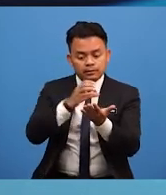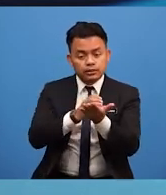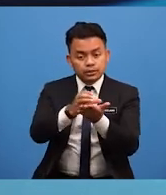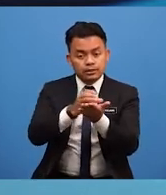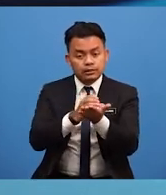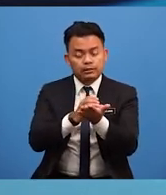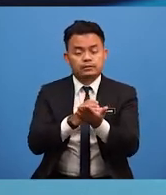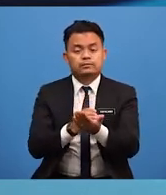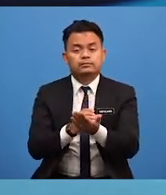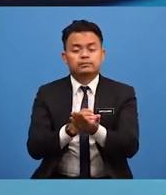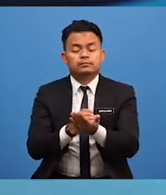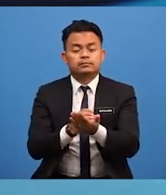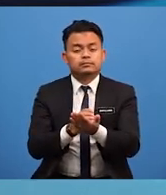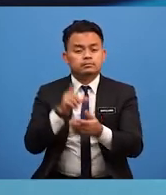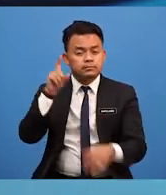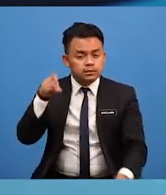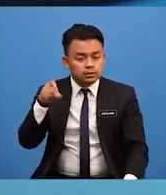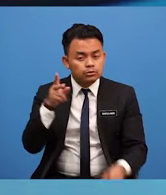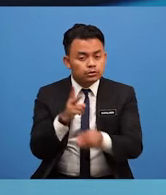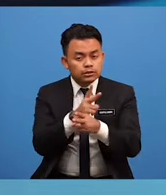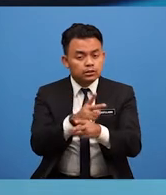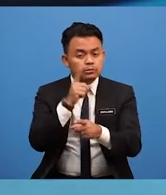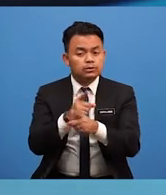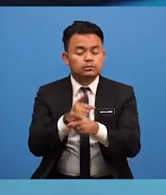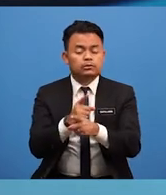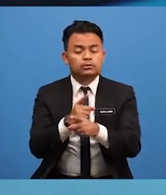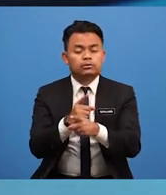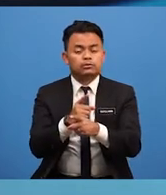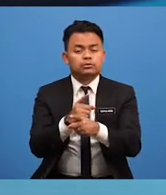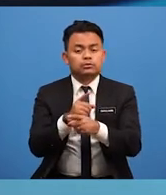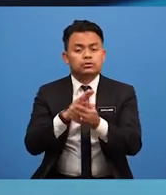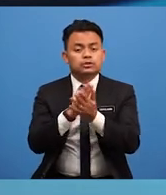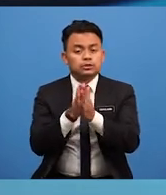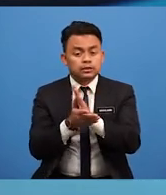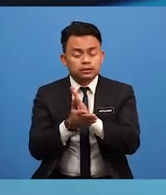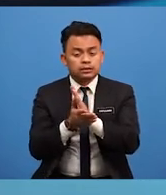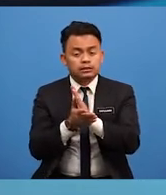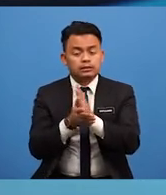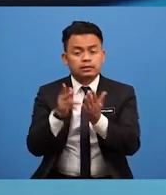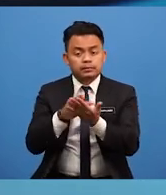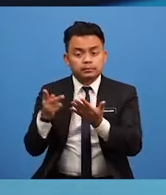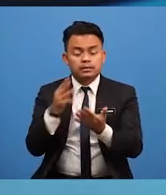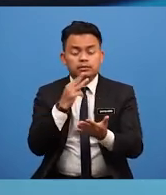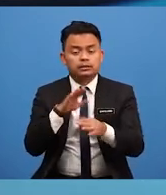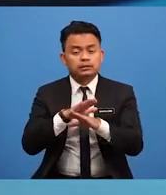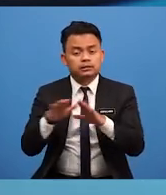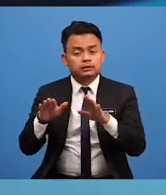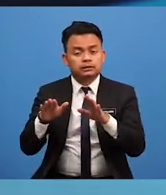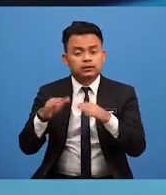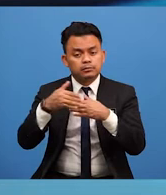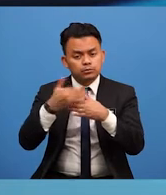beratkan supaya paste warna tidak mudah rosak dan boleh digunakan